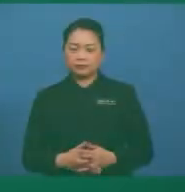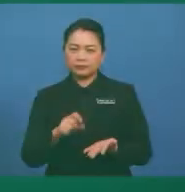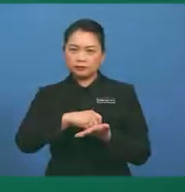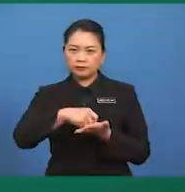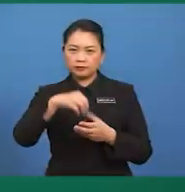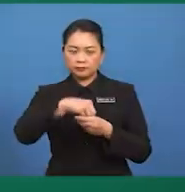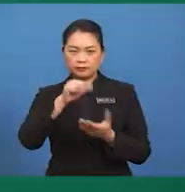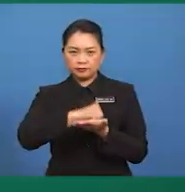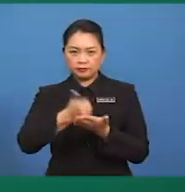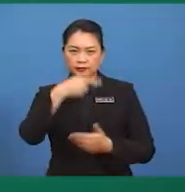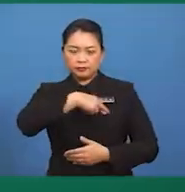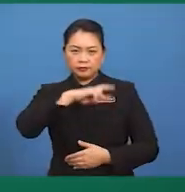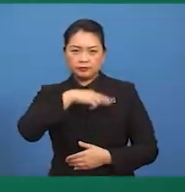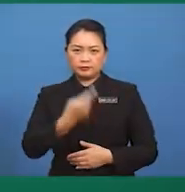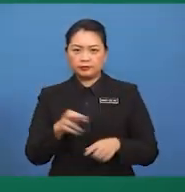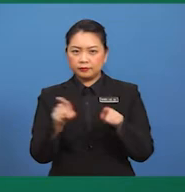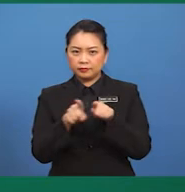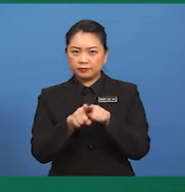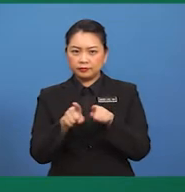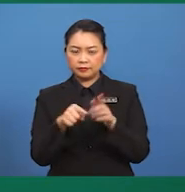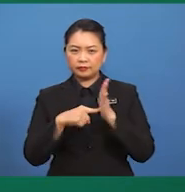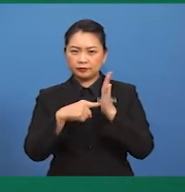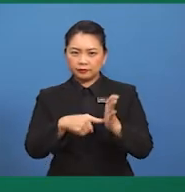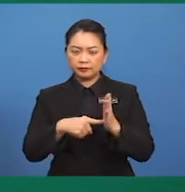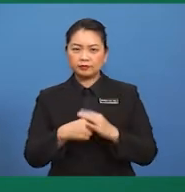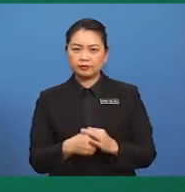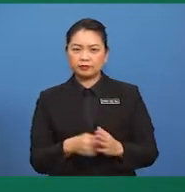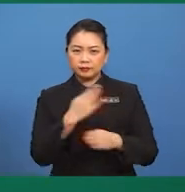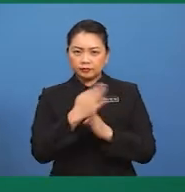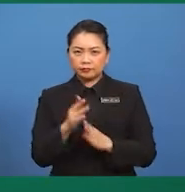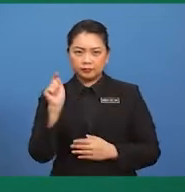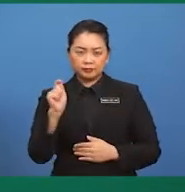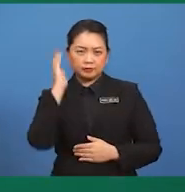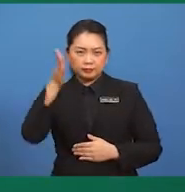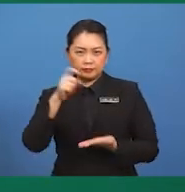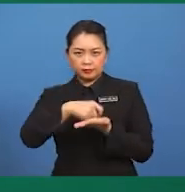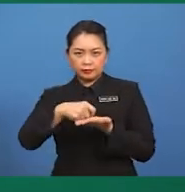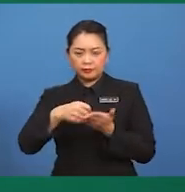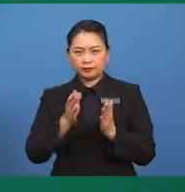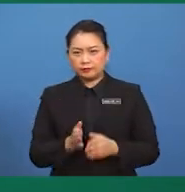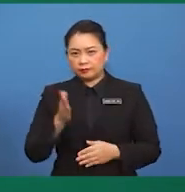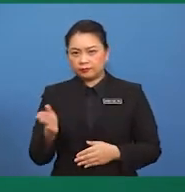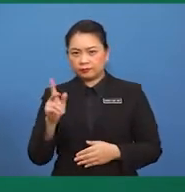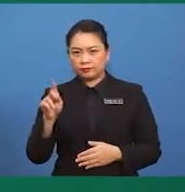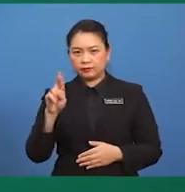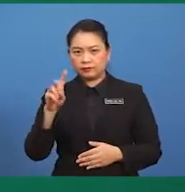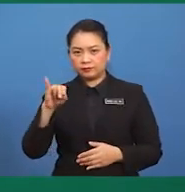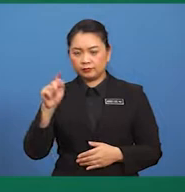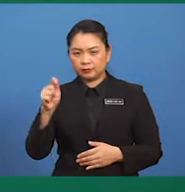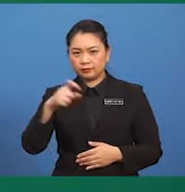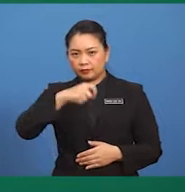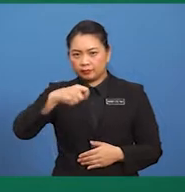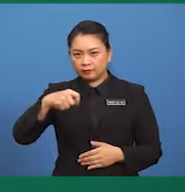RM2,936. Catatan dalam akaun untung rugi seperti yang ditunjukkan. Bentuk T akan dicatat sebelah kredit,